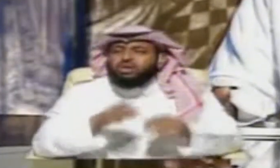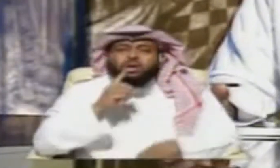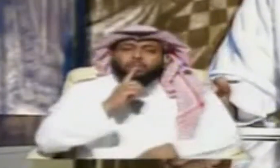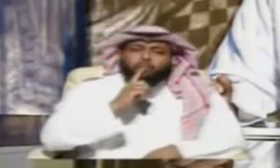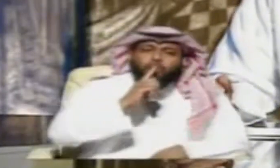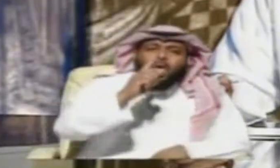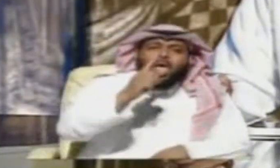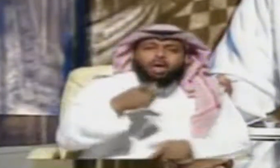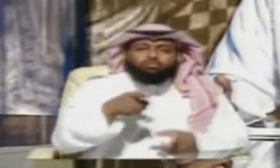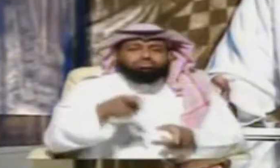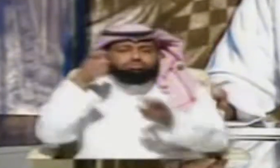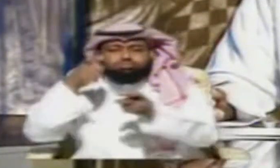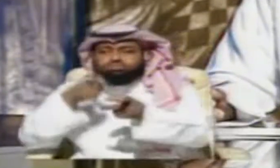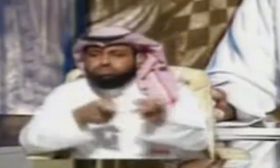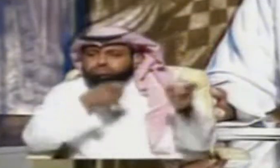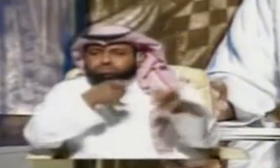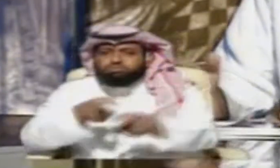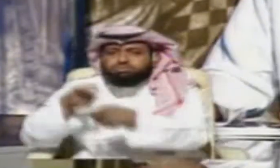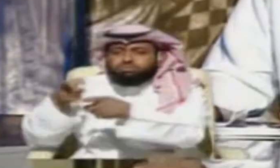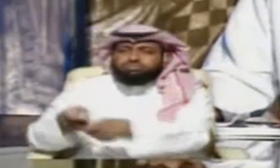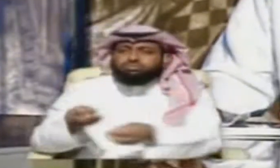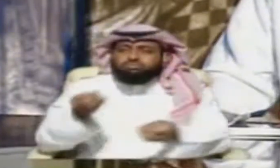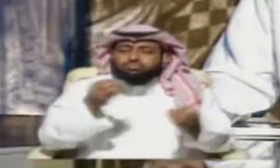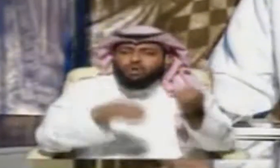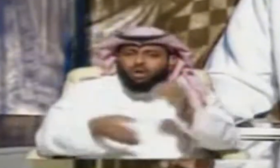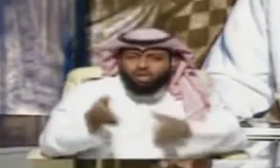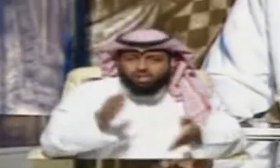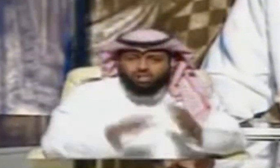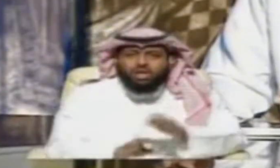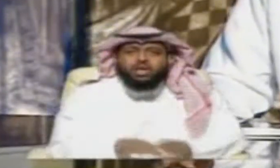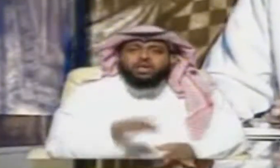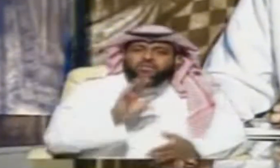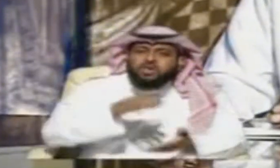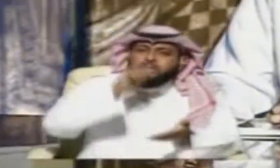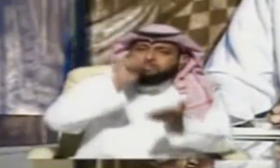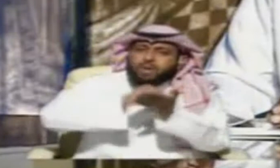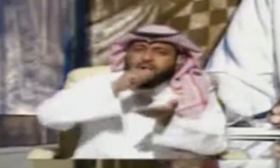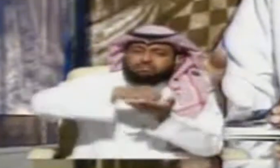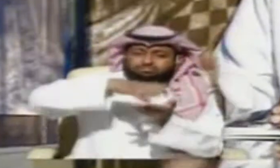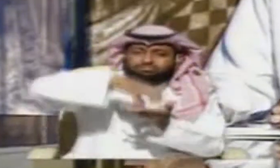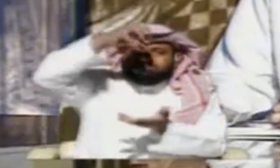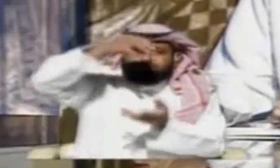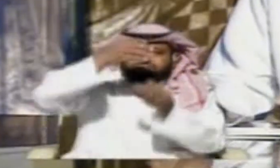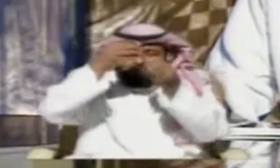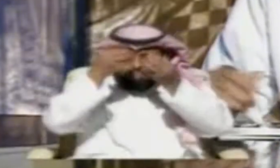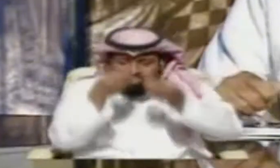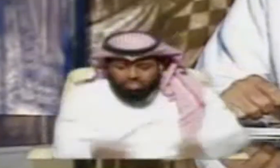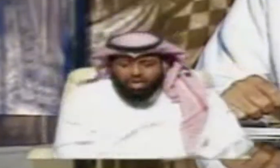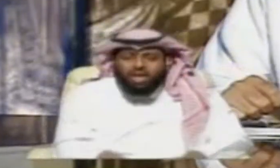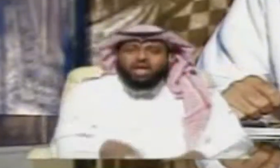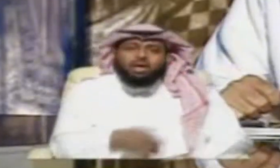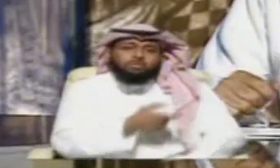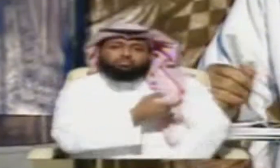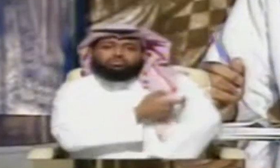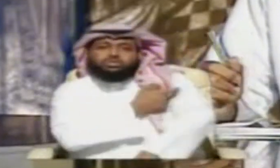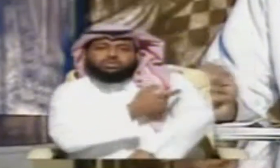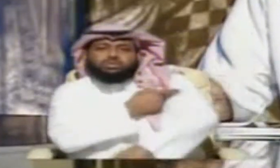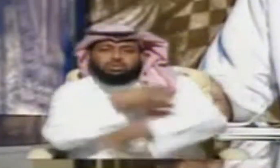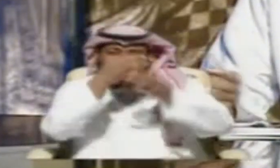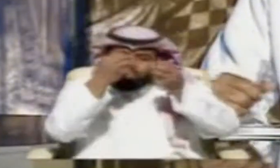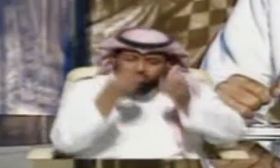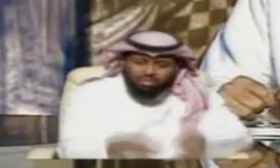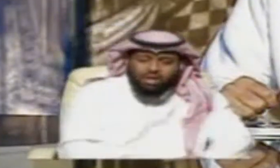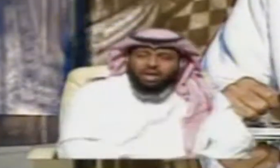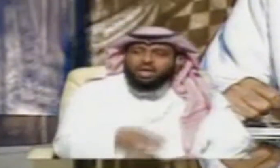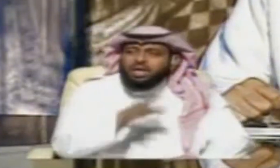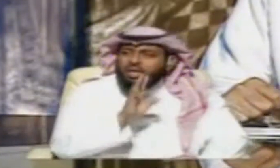بالمئات، القصف تجاوز المنازل على رؤوس ساكنيها إلى المستشفيات على من